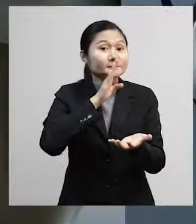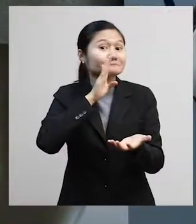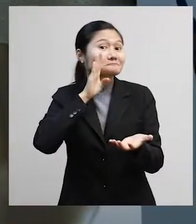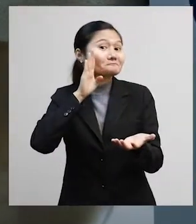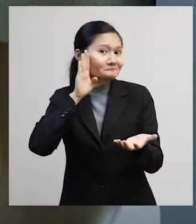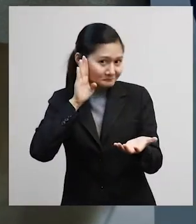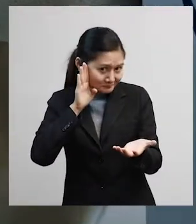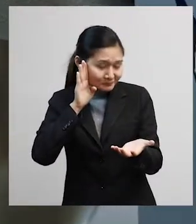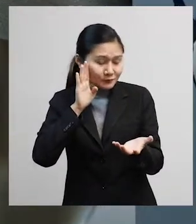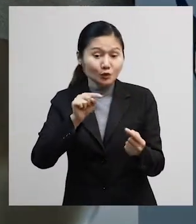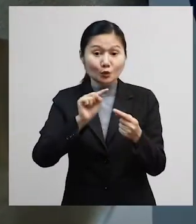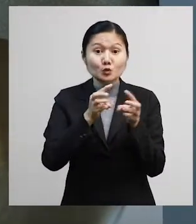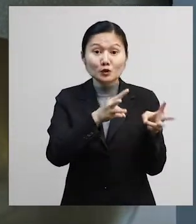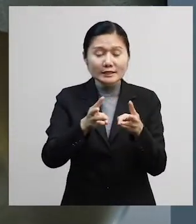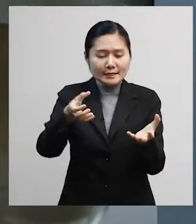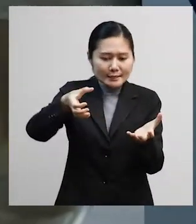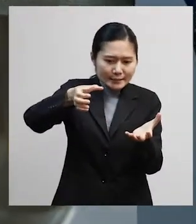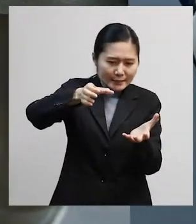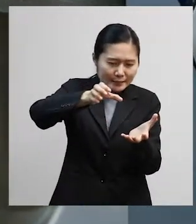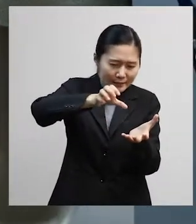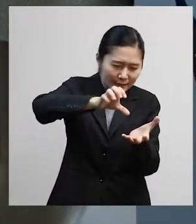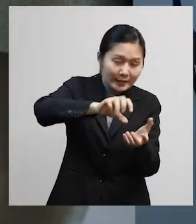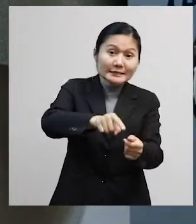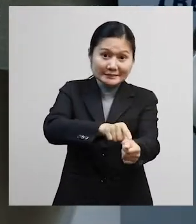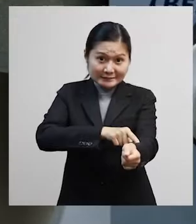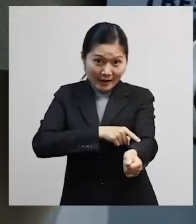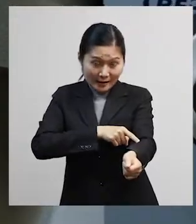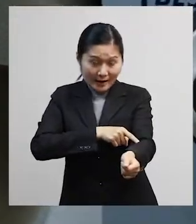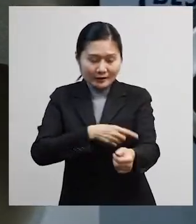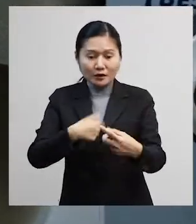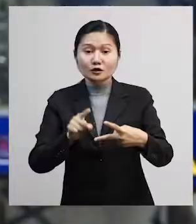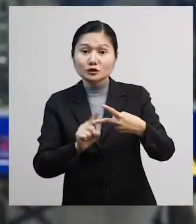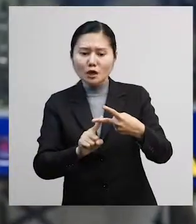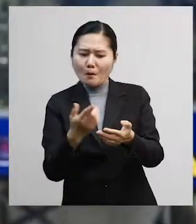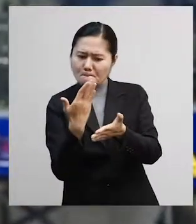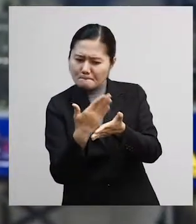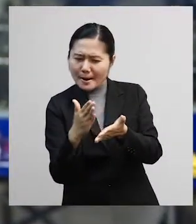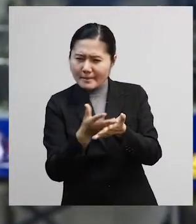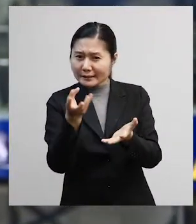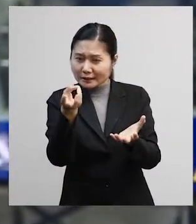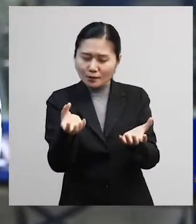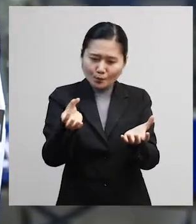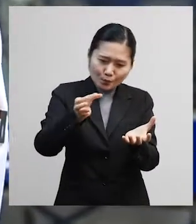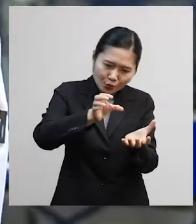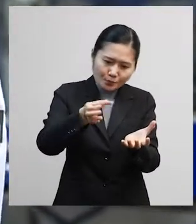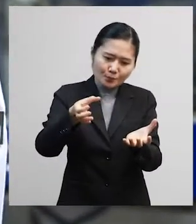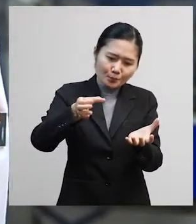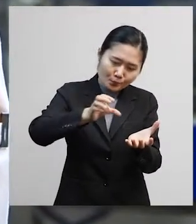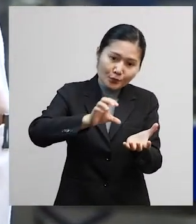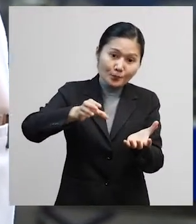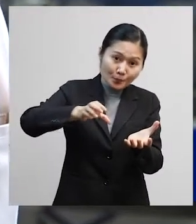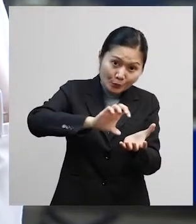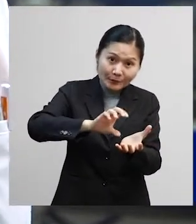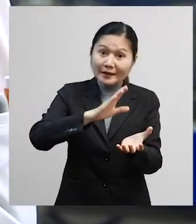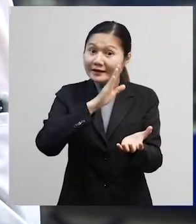ะในการเทนะคะเราสามารถเทเป็นสายยาวๆอย่างที่บอกนะคะหรือว่าเราแบ่งใส่ก็ได้ค่ะเราลองสังเกตว่าถ้าส่วนผสมเขาเ